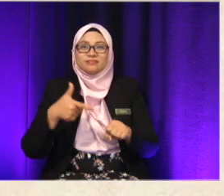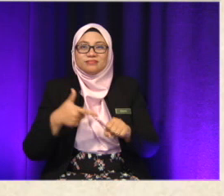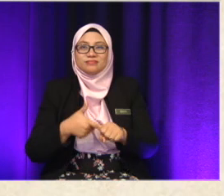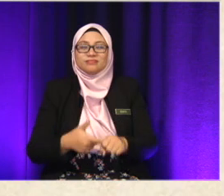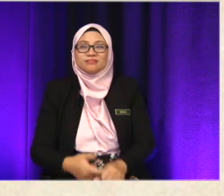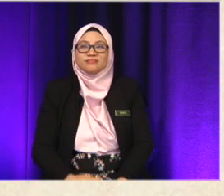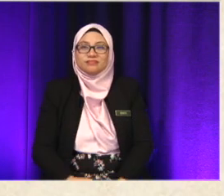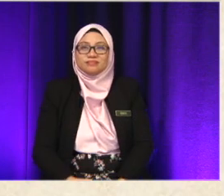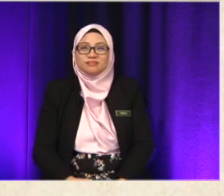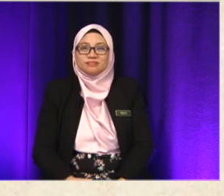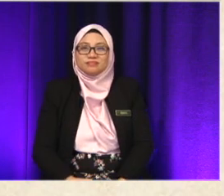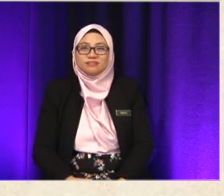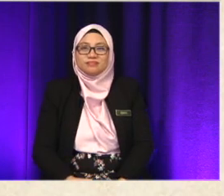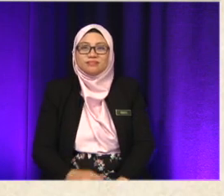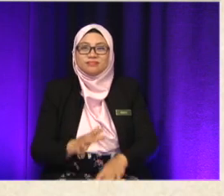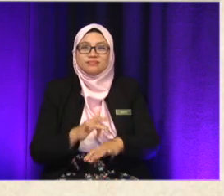Dia panggil TBM.